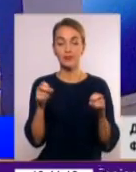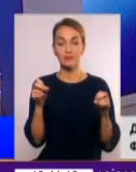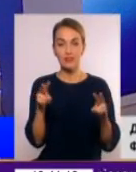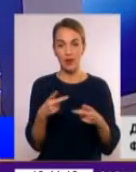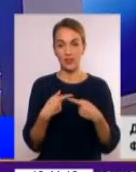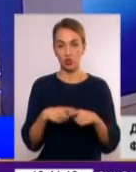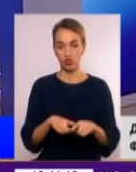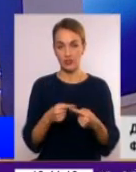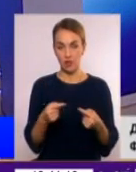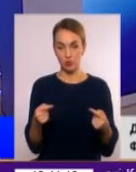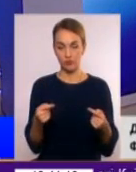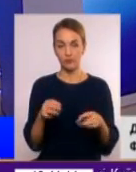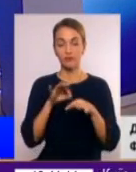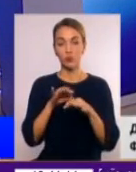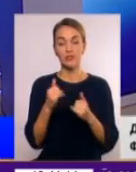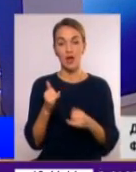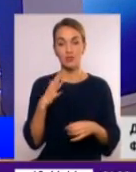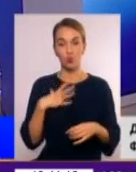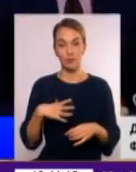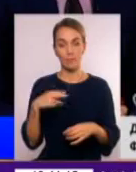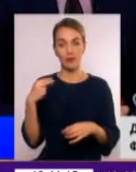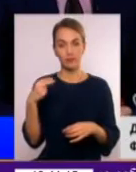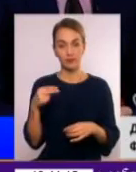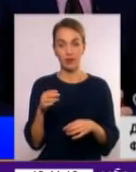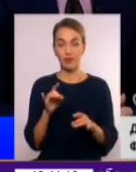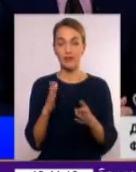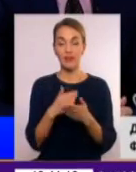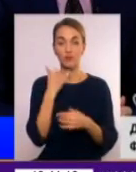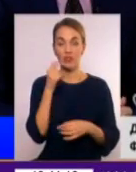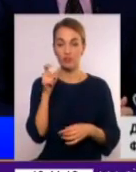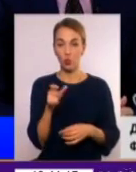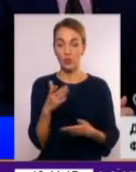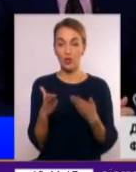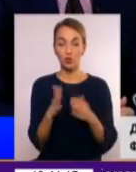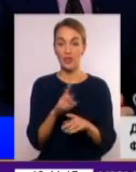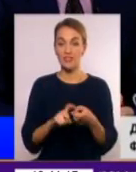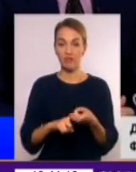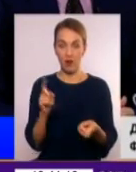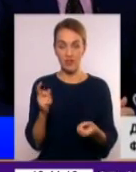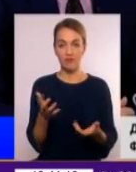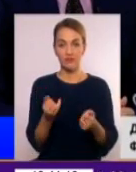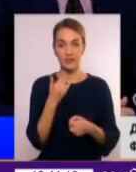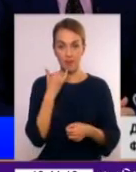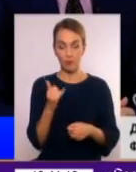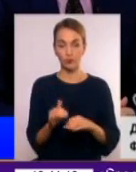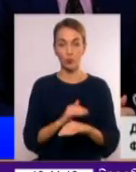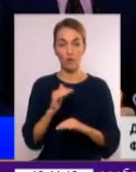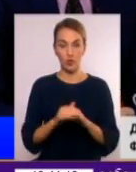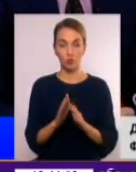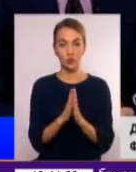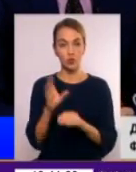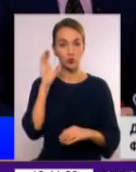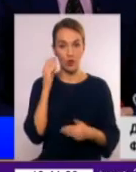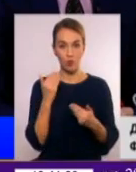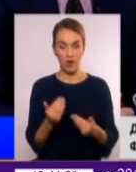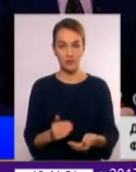технічних засобів. Зараз мусимо перерватися на рекламу, але у нас є телефонний дзвіночок. Якщо не зірвався, візьмемо. Доброго вечора, будь ласка, слухаємо